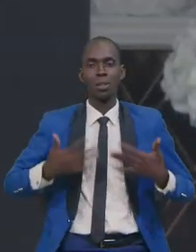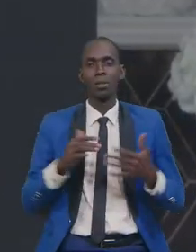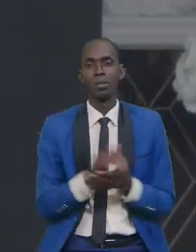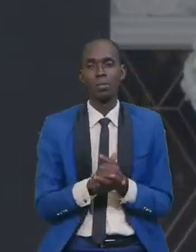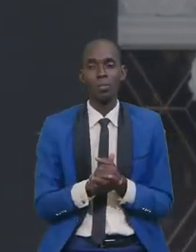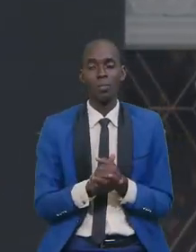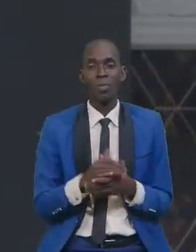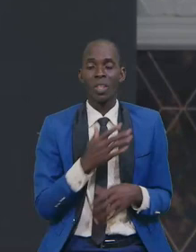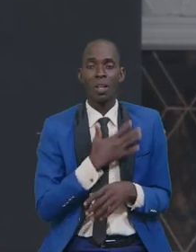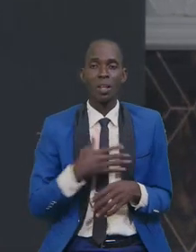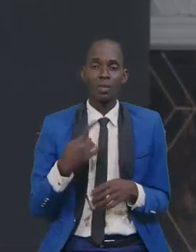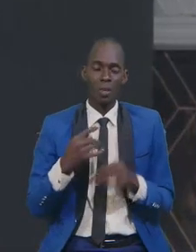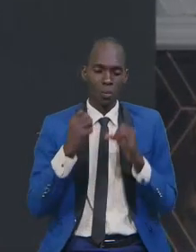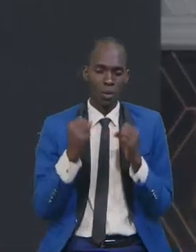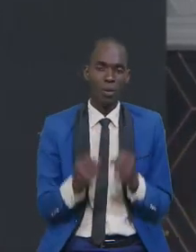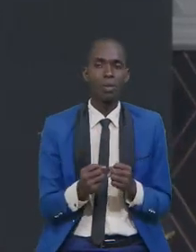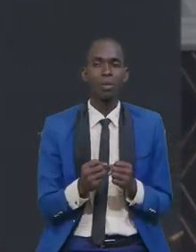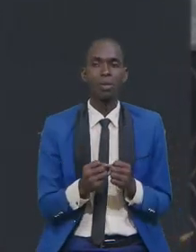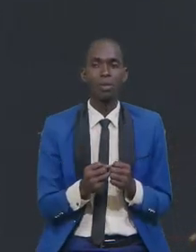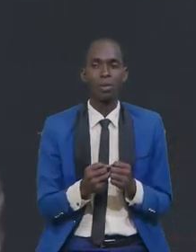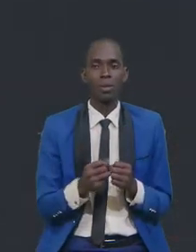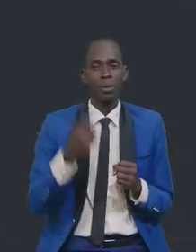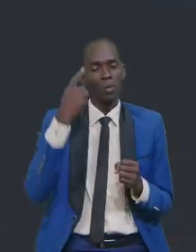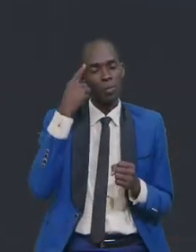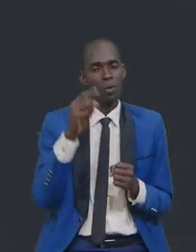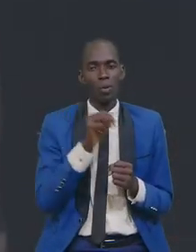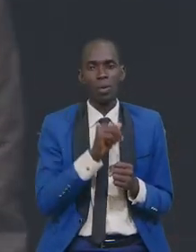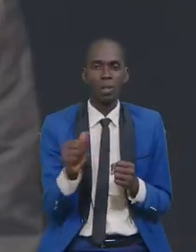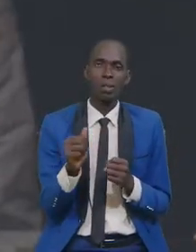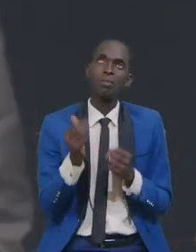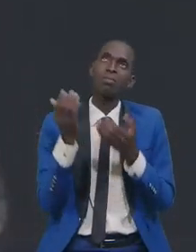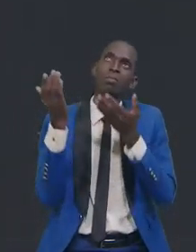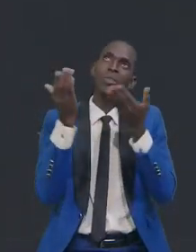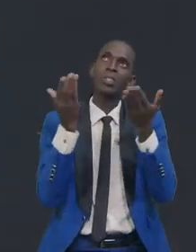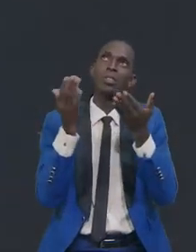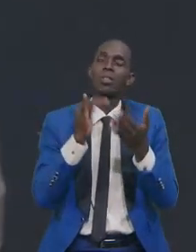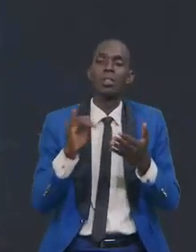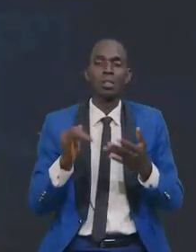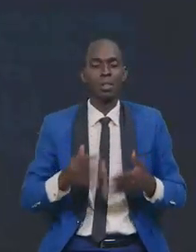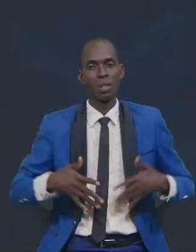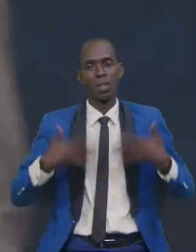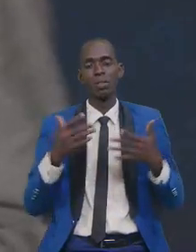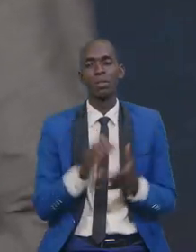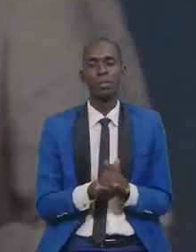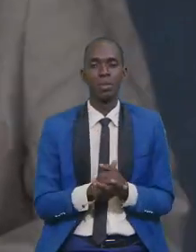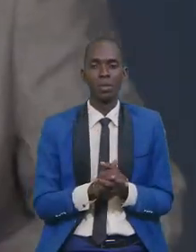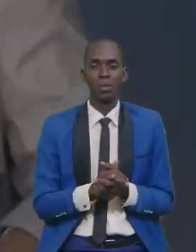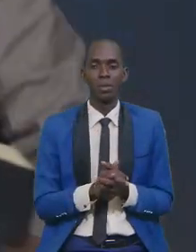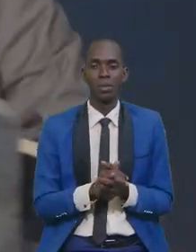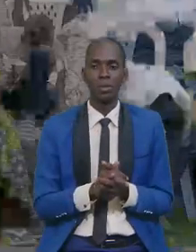La puissance pour une vie sans tâche. La puissance pour une vie de